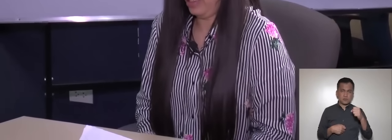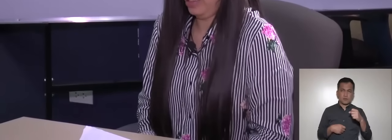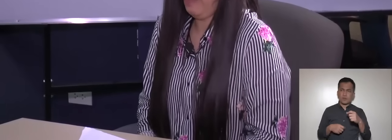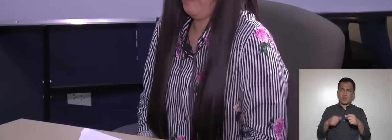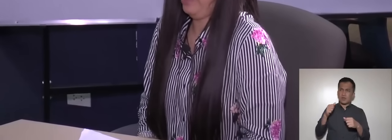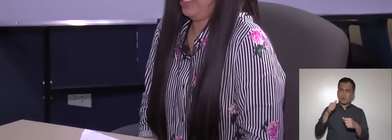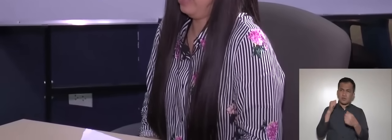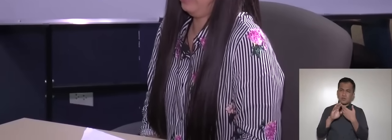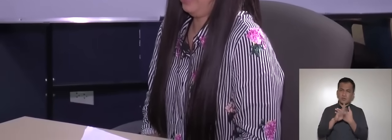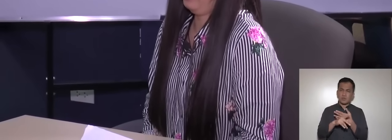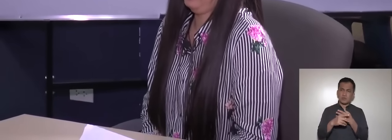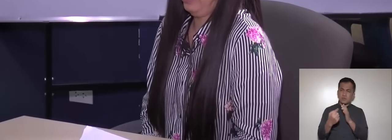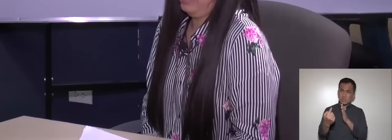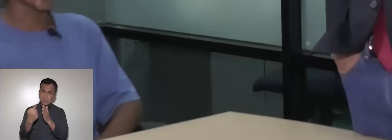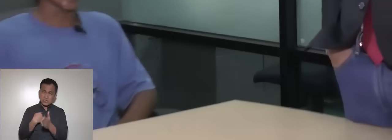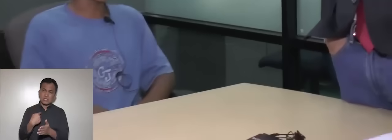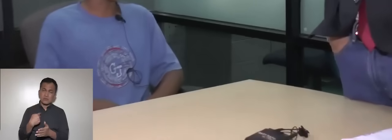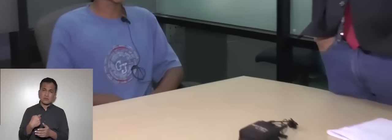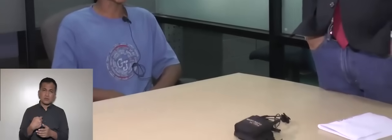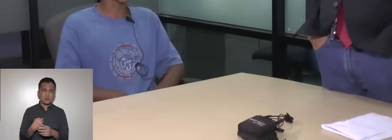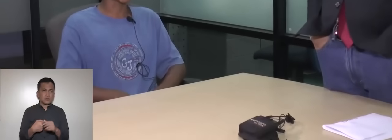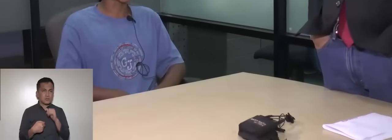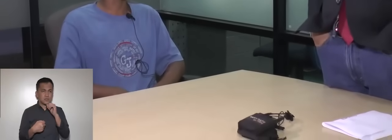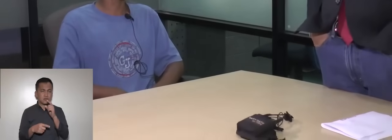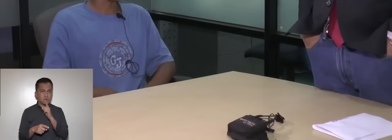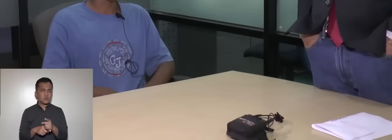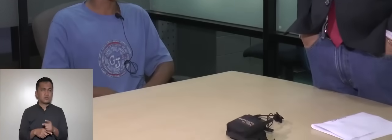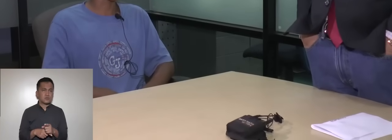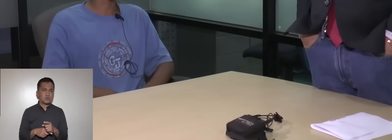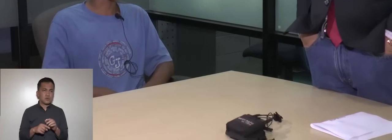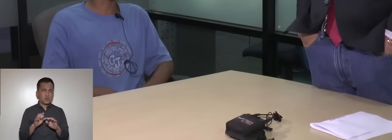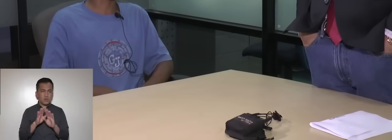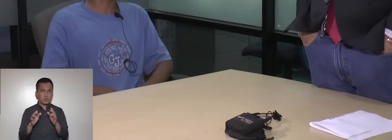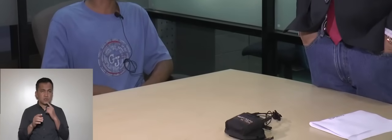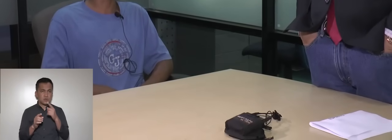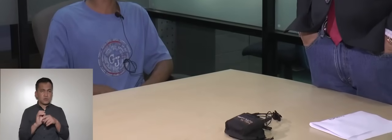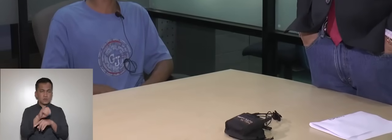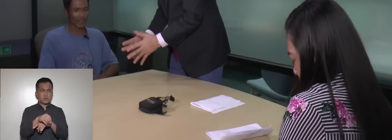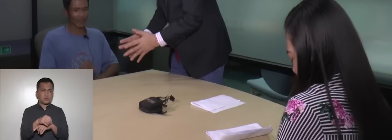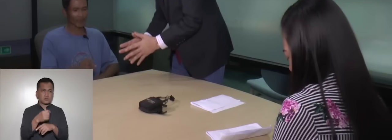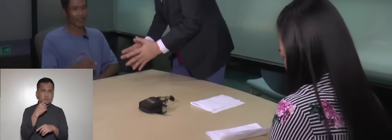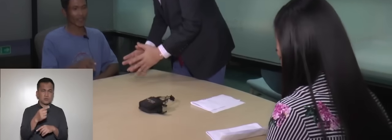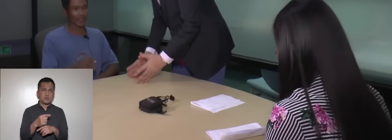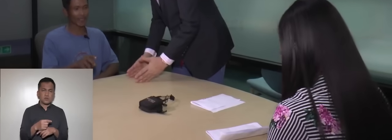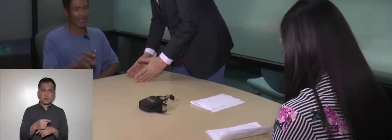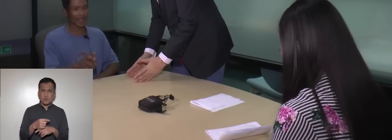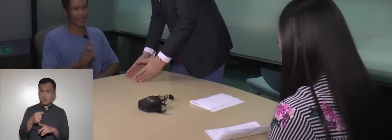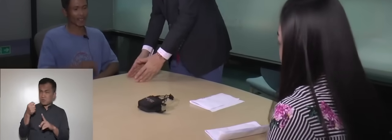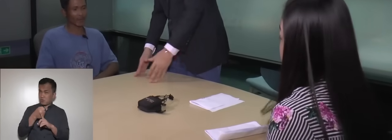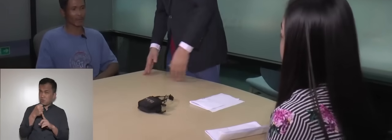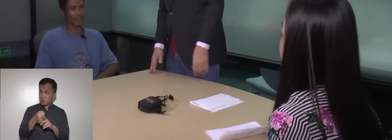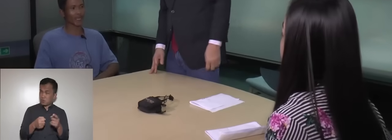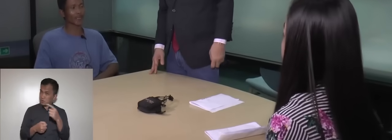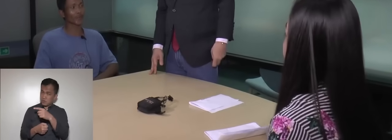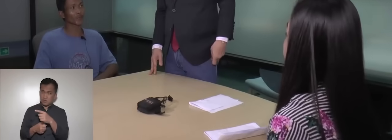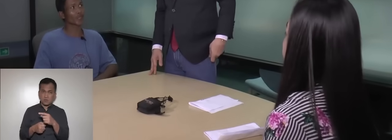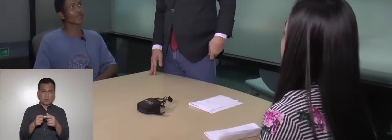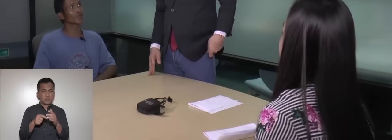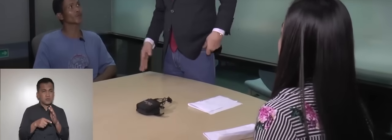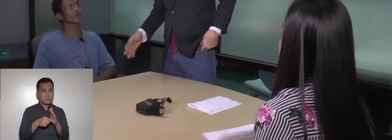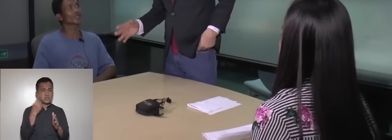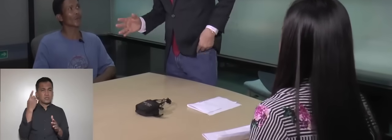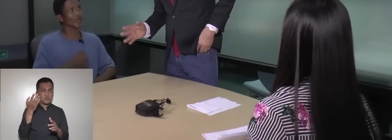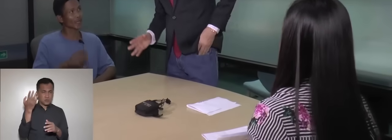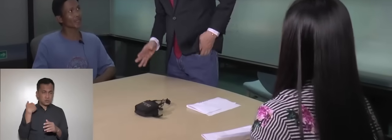bumalik sa kanya. Papatayin nyo na ako niyan. Ay, hindi naman totoo yan. Huwag mo naman sobrang sinasabi mo. Binubugbog mo ba siya? Minsan lang po,